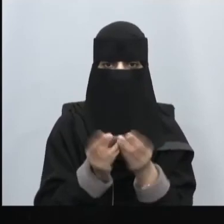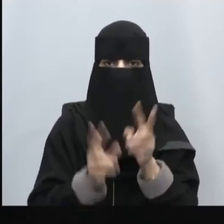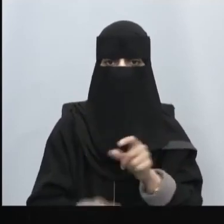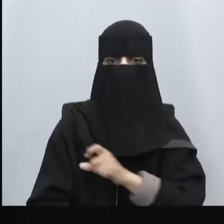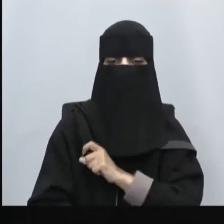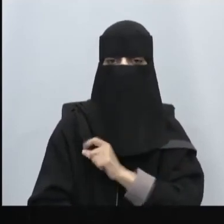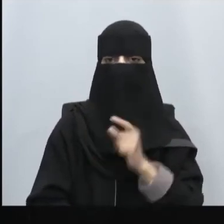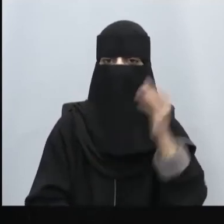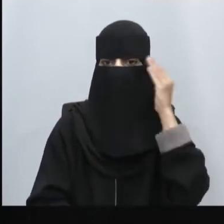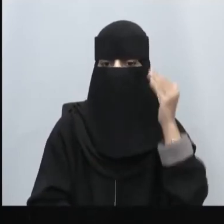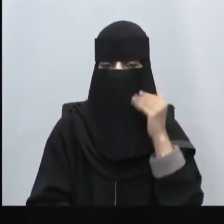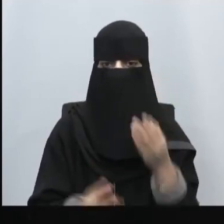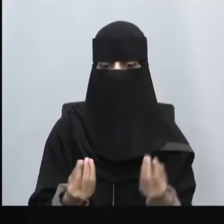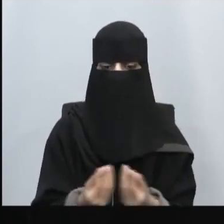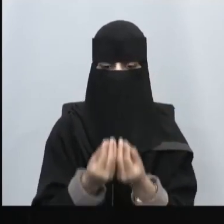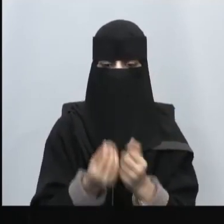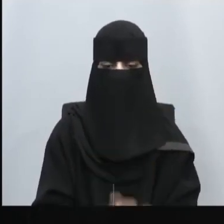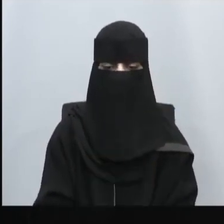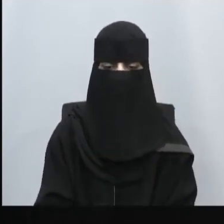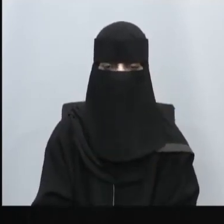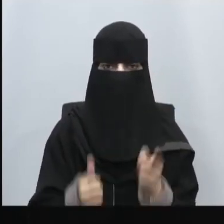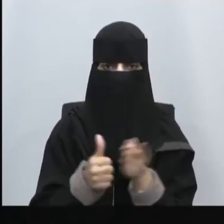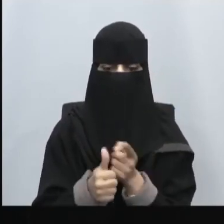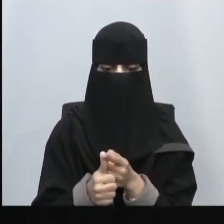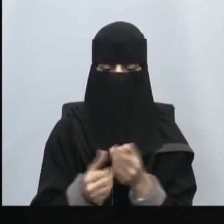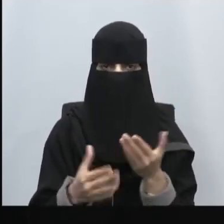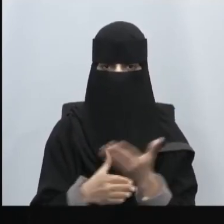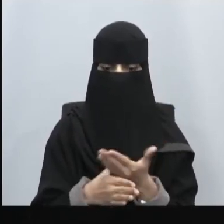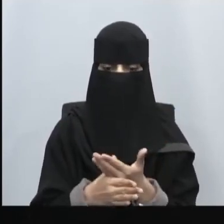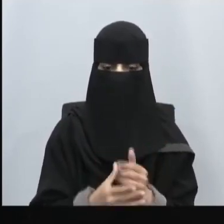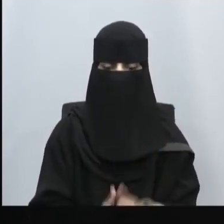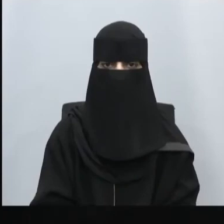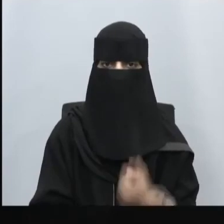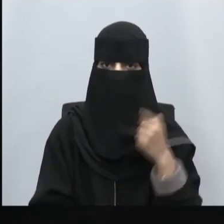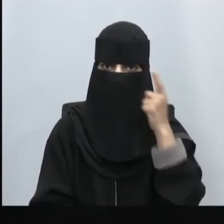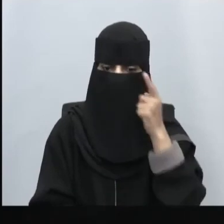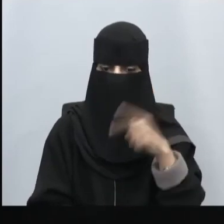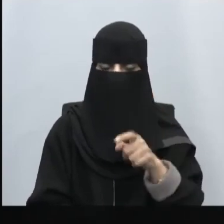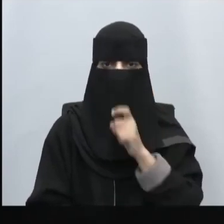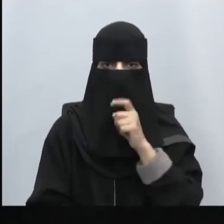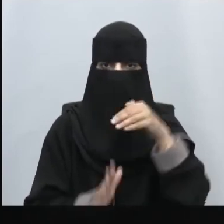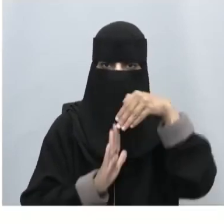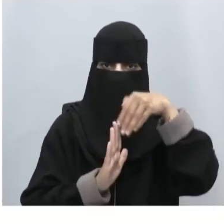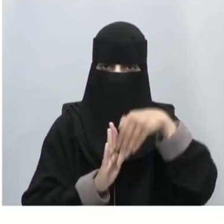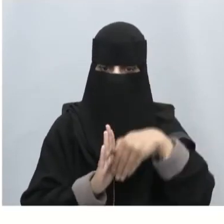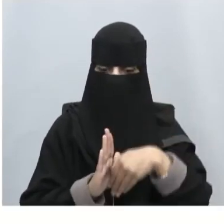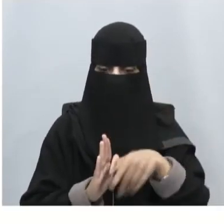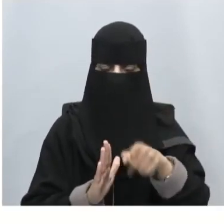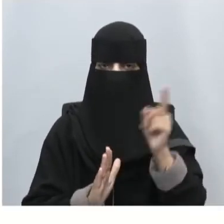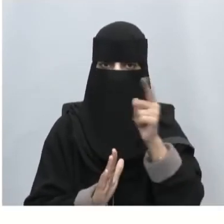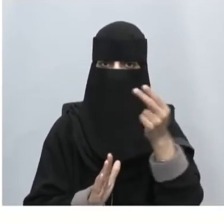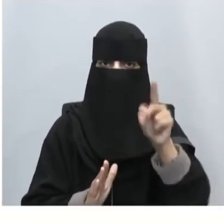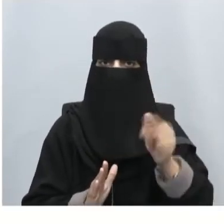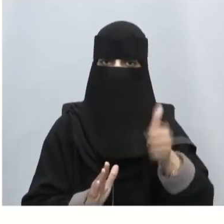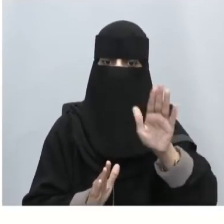وطالباتي الاعزاء سويا اول سبب وكمان نعرف هو ضعف الدوله العباسيه في تلك